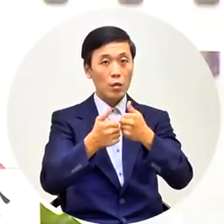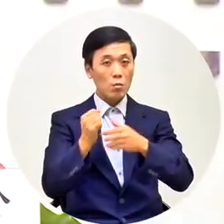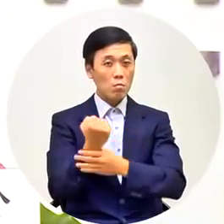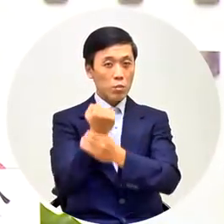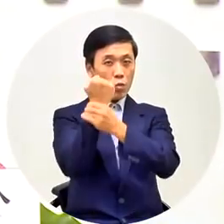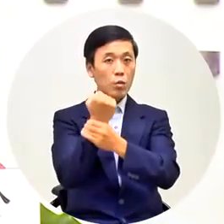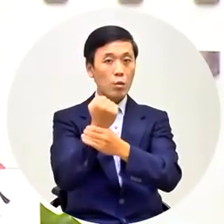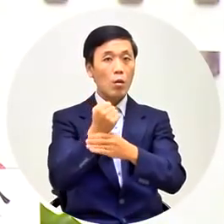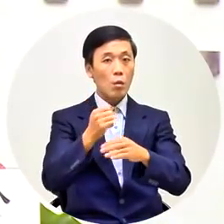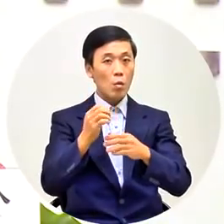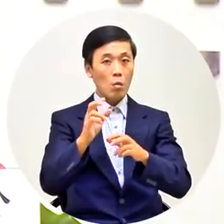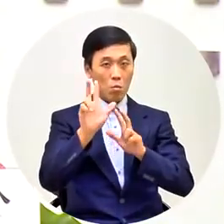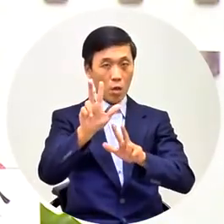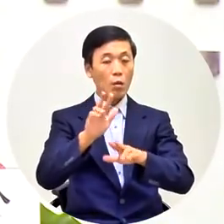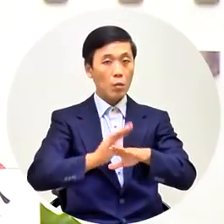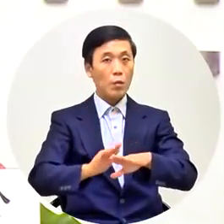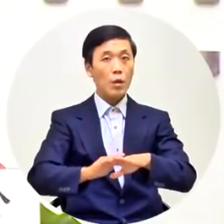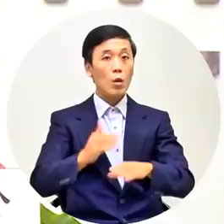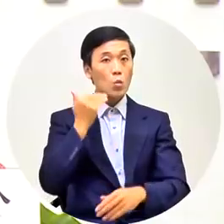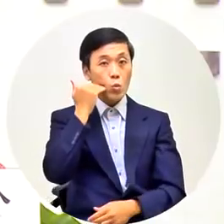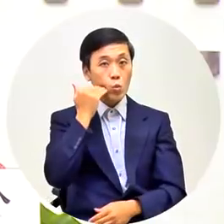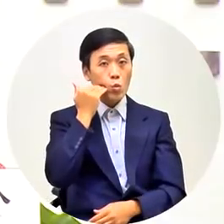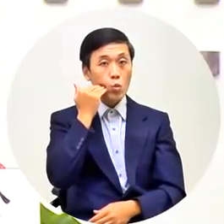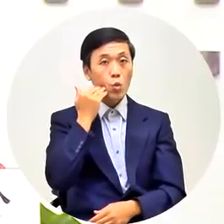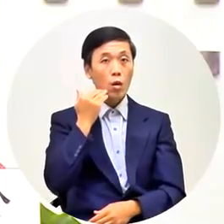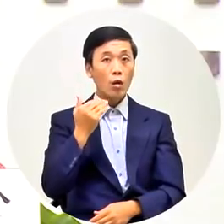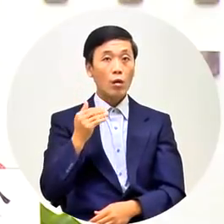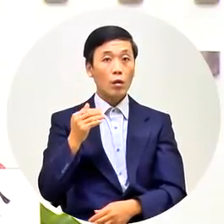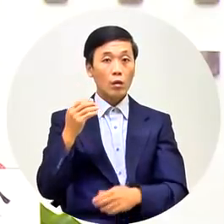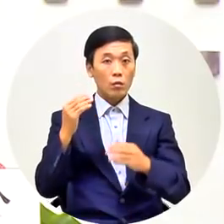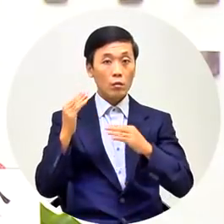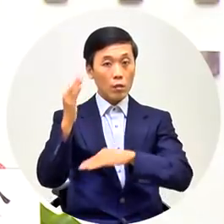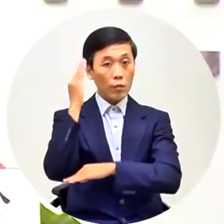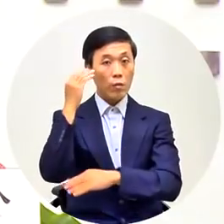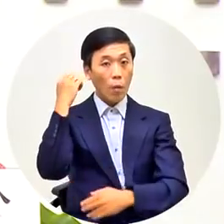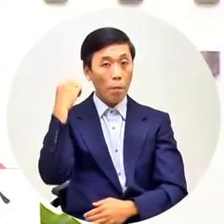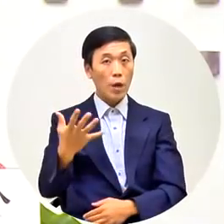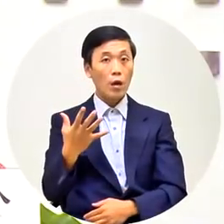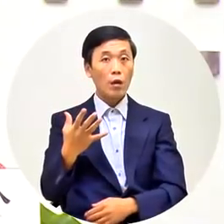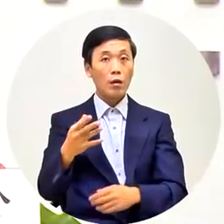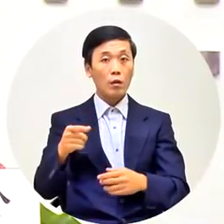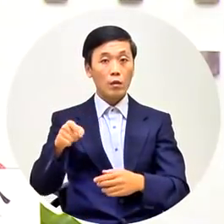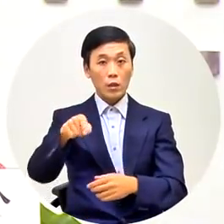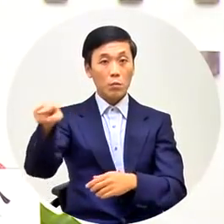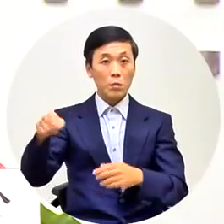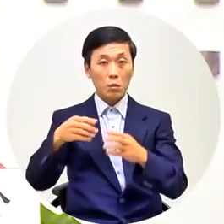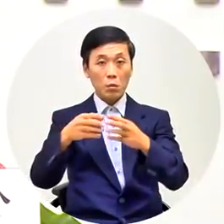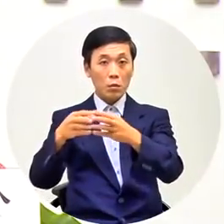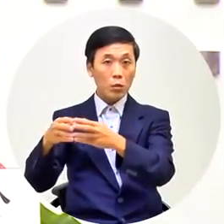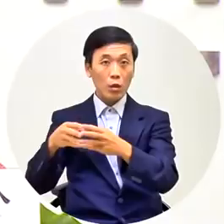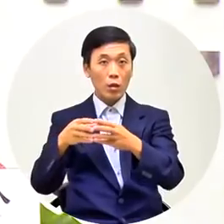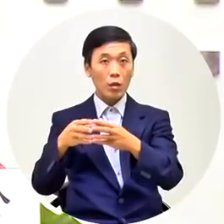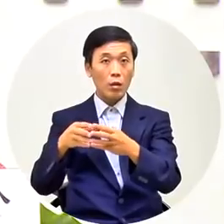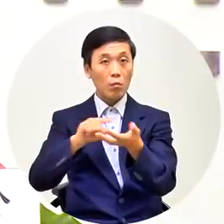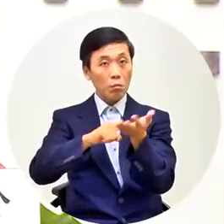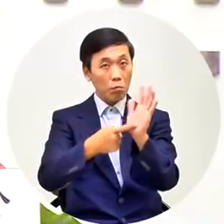啊，如果那咱新的政府啊，咱的团队做了未得当得